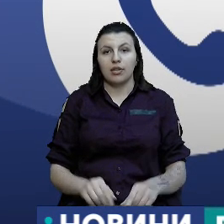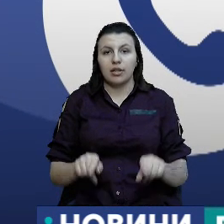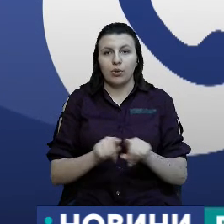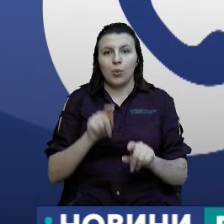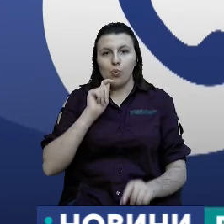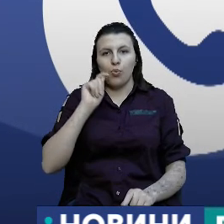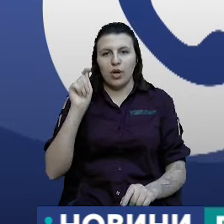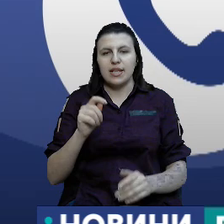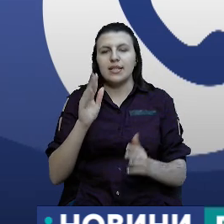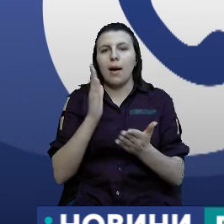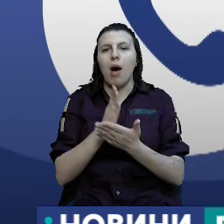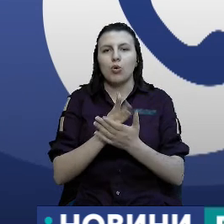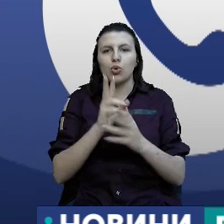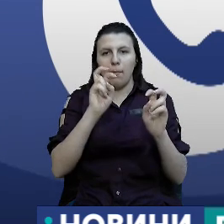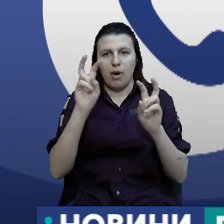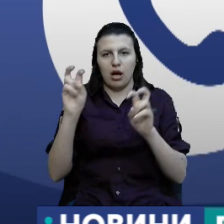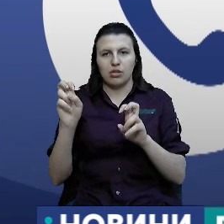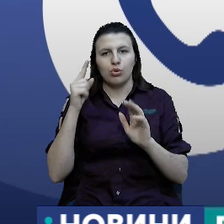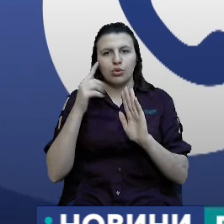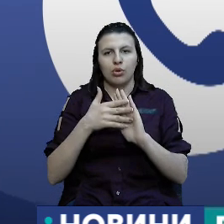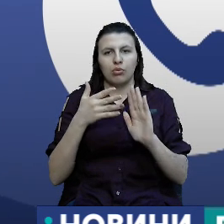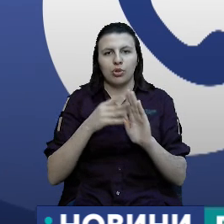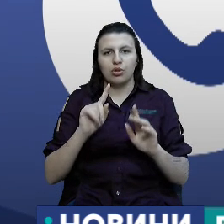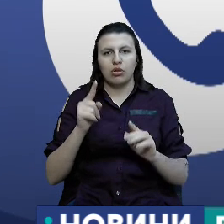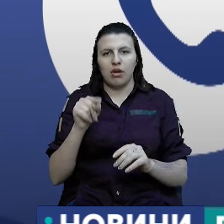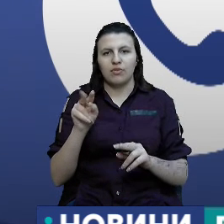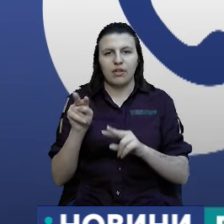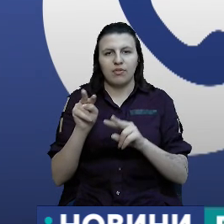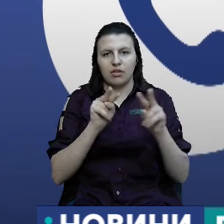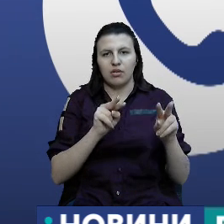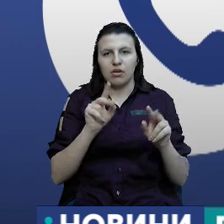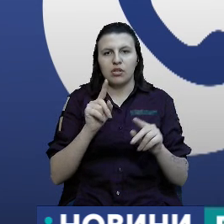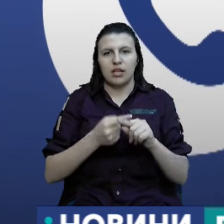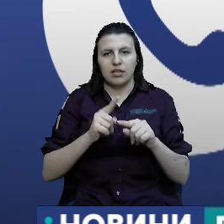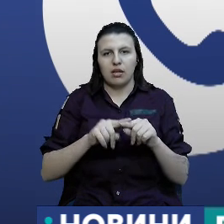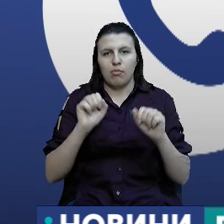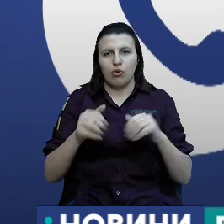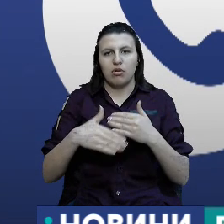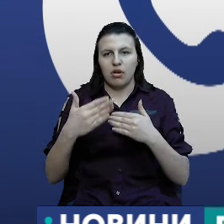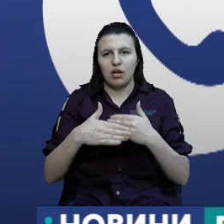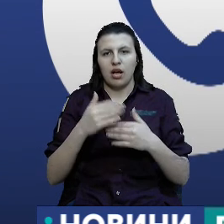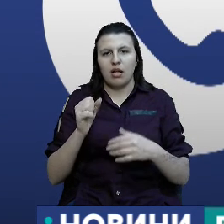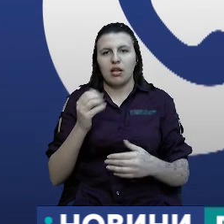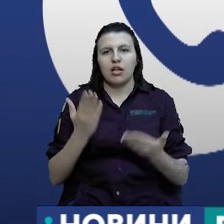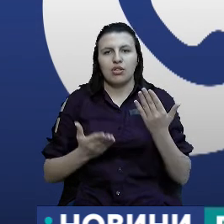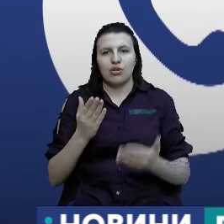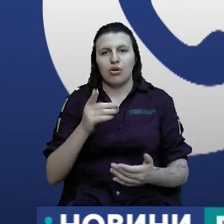тематику. Ну, зрозуміло, що там це відслідується, за це можуть наказати, але якщо людина побачить